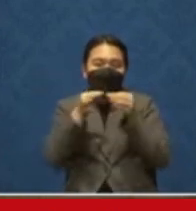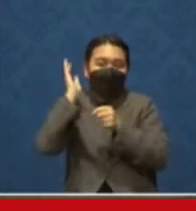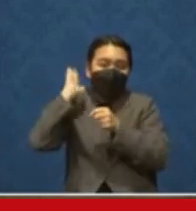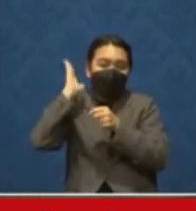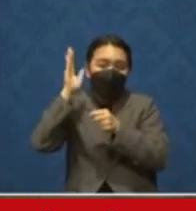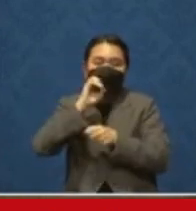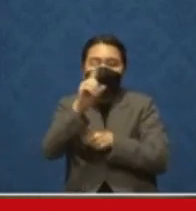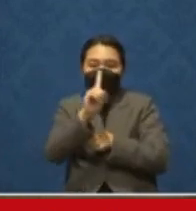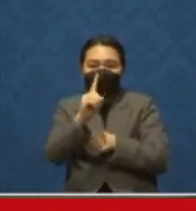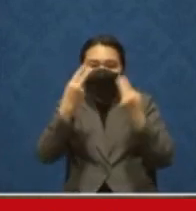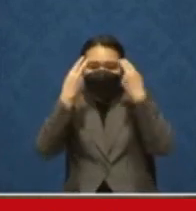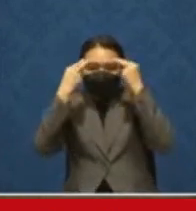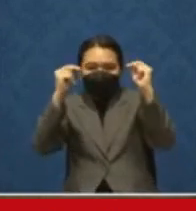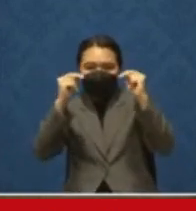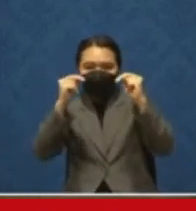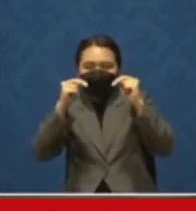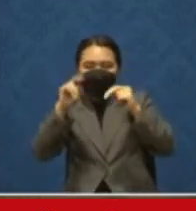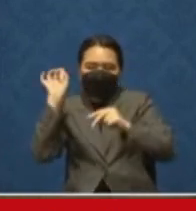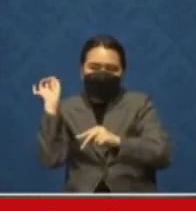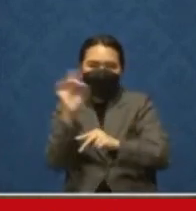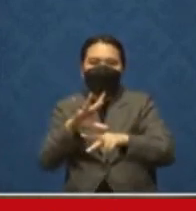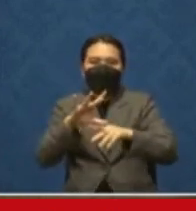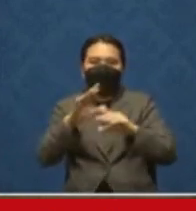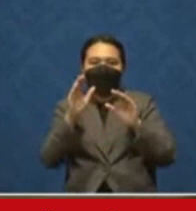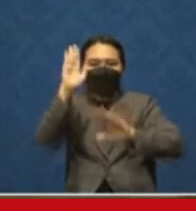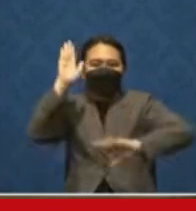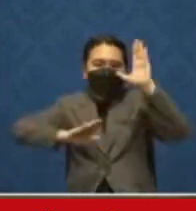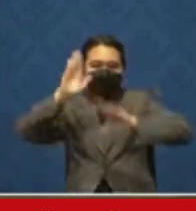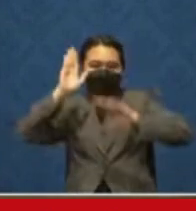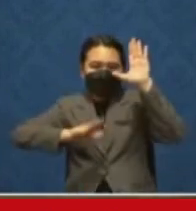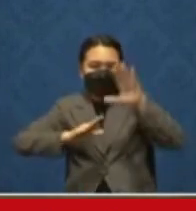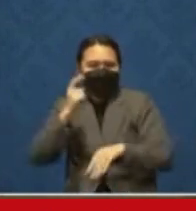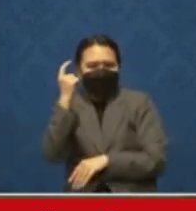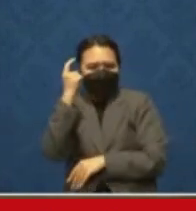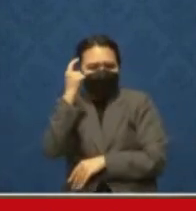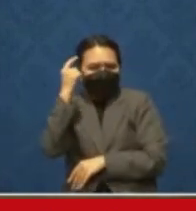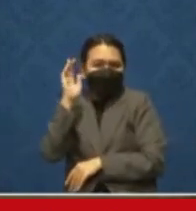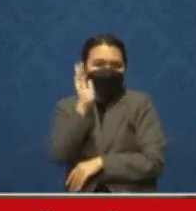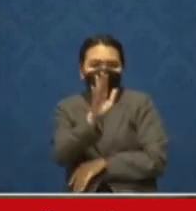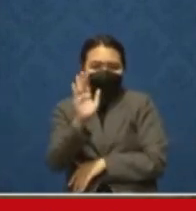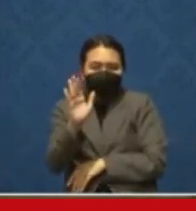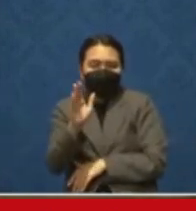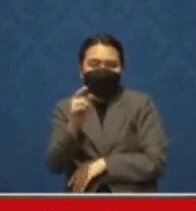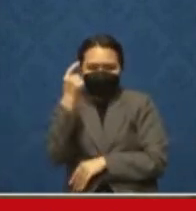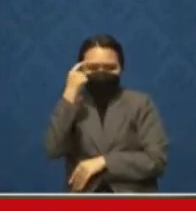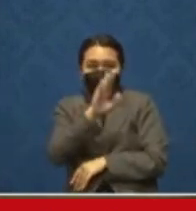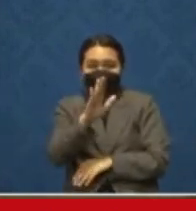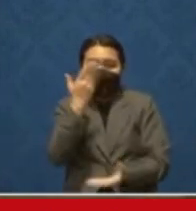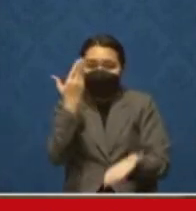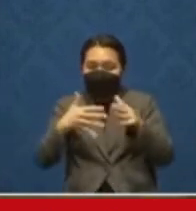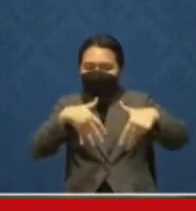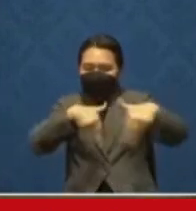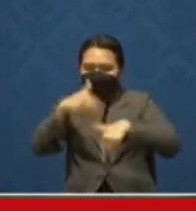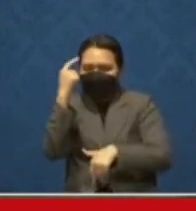นิตย์สังข์พุ่มนหรือหัวหน้าชลน่านศรีแก้วก็พูดในวันอาทิตย์ปรายบอกว่าท่านคือตัวทำลาย